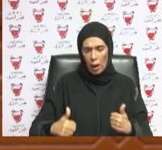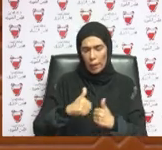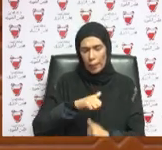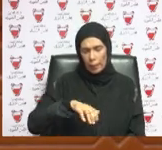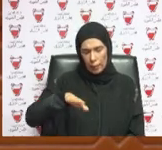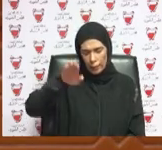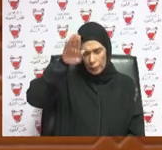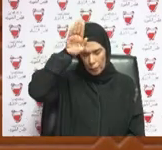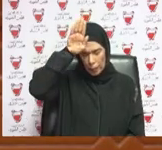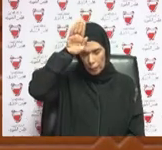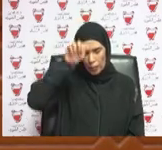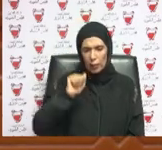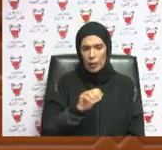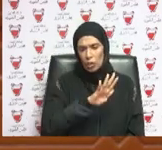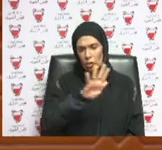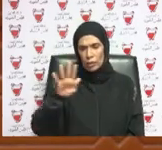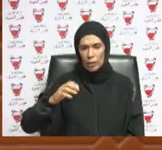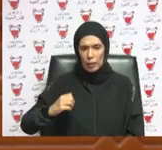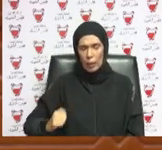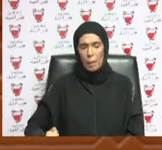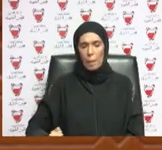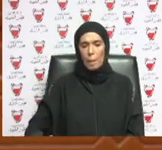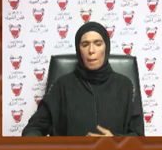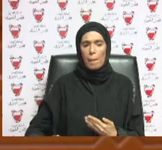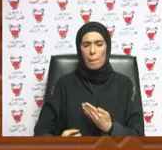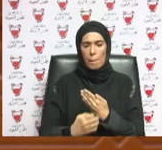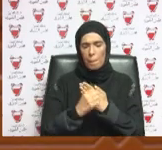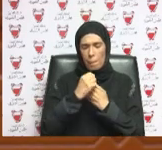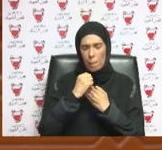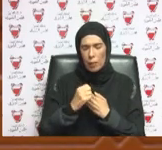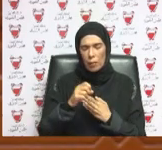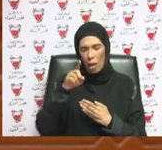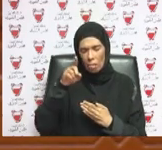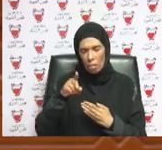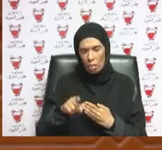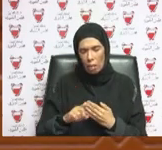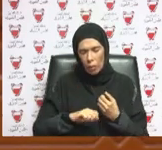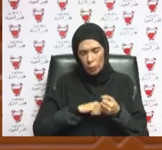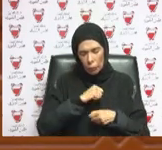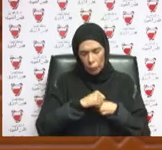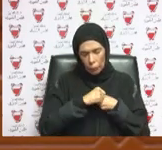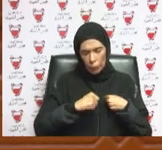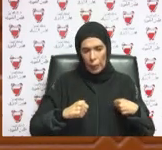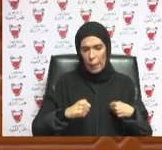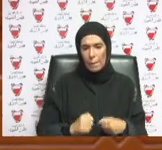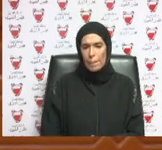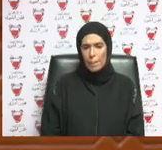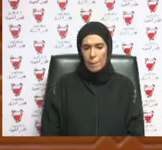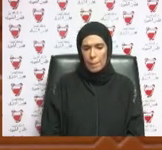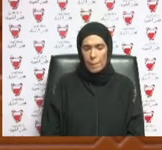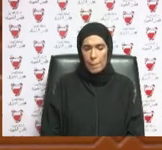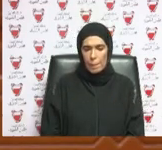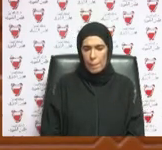الكرام، وإلى شعب البحرين الوفي في هذا الجلل. مع الرئيس اسمح لي أن